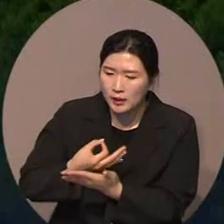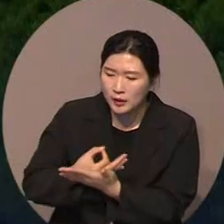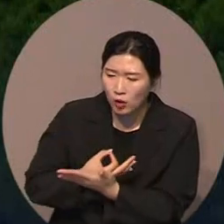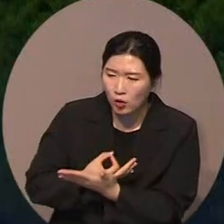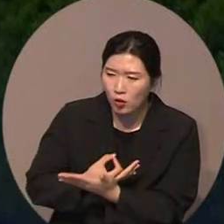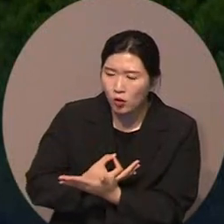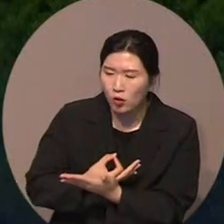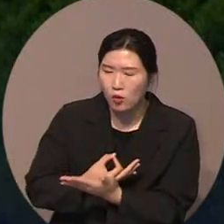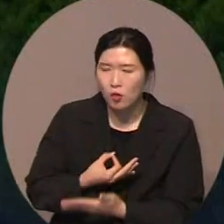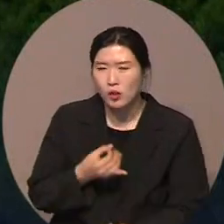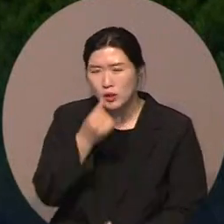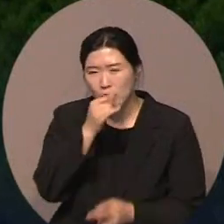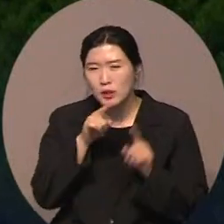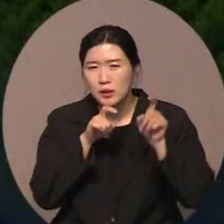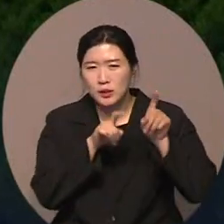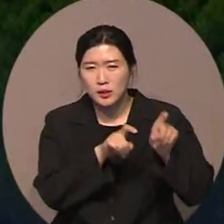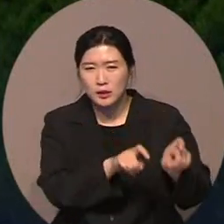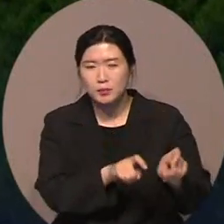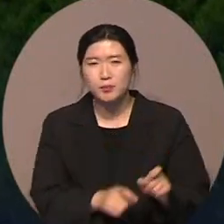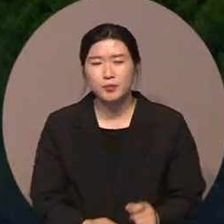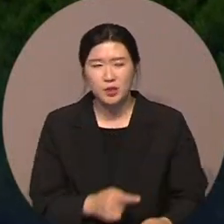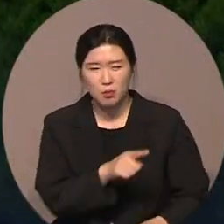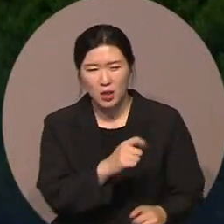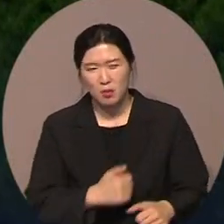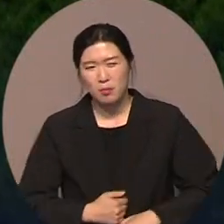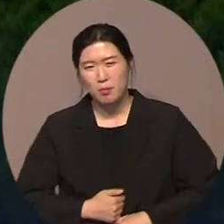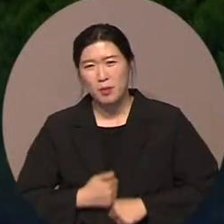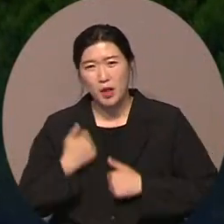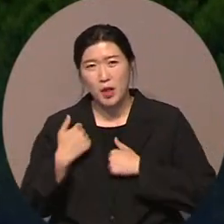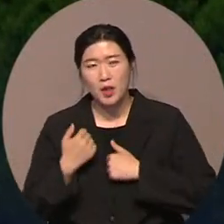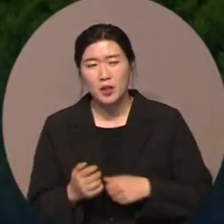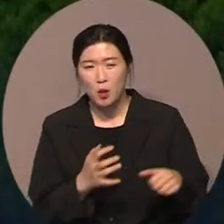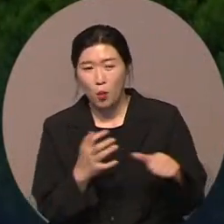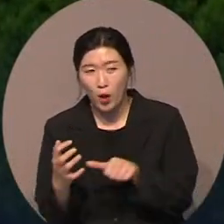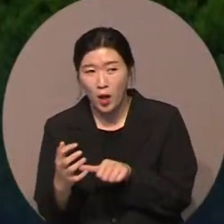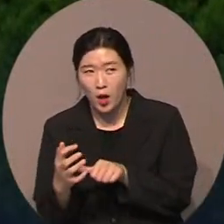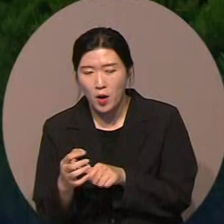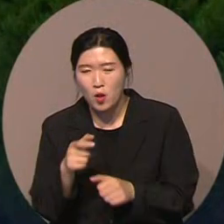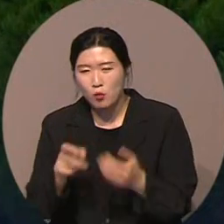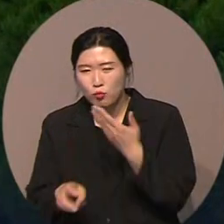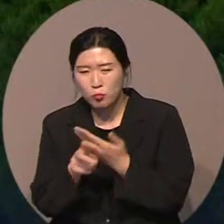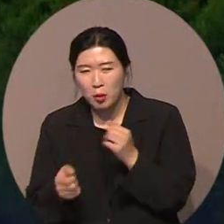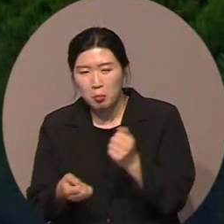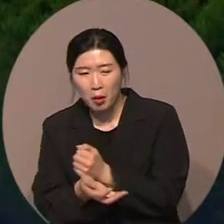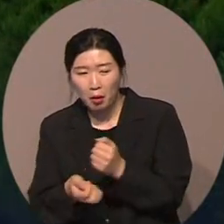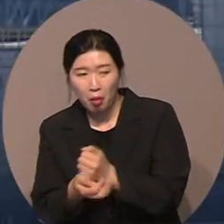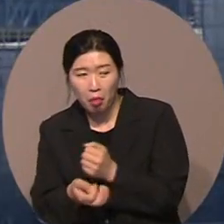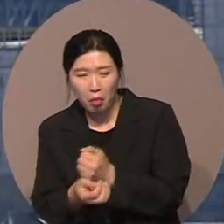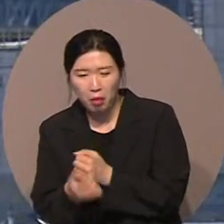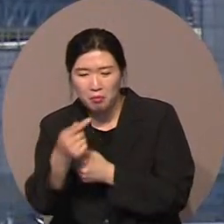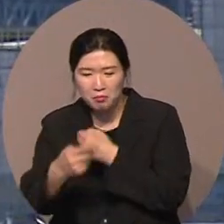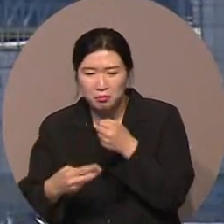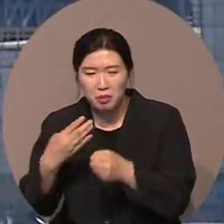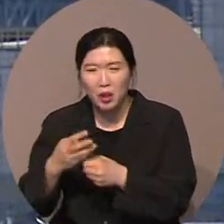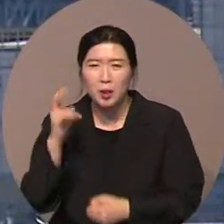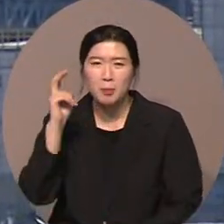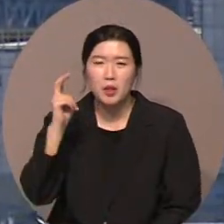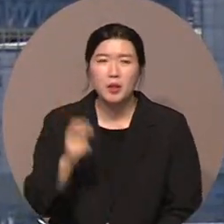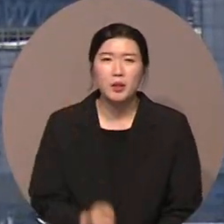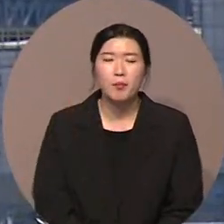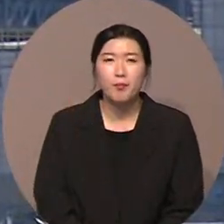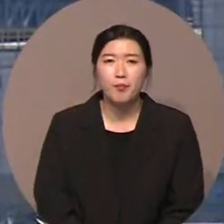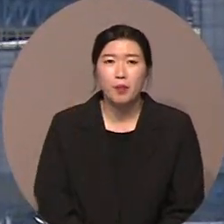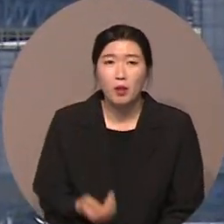이런 안일한 행정을 좀 역이용하지 않았나.